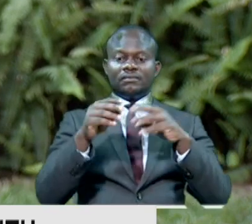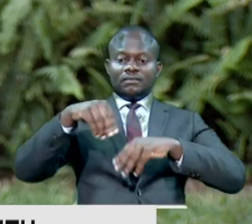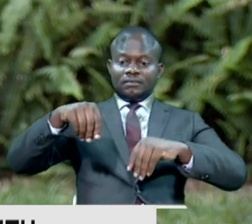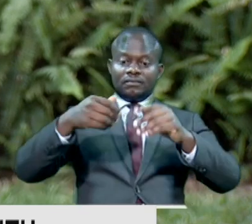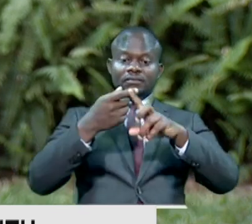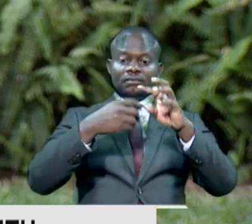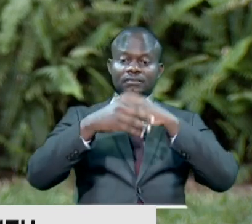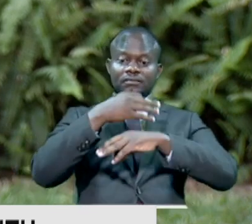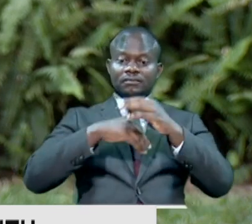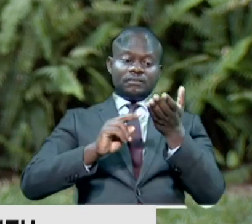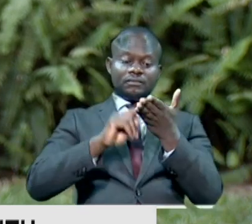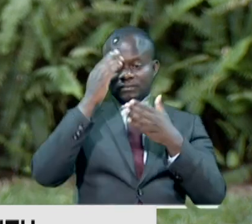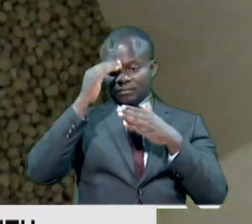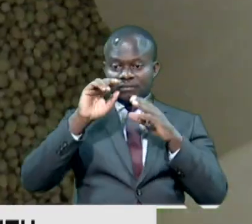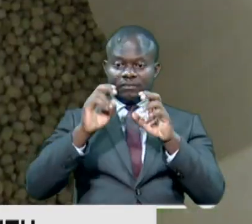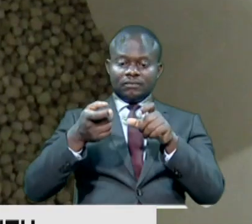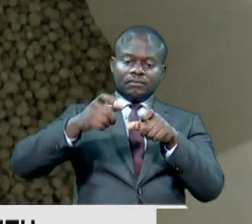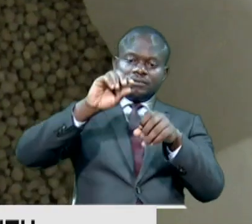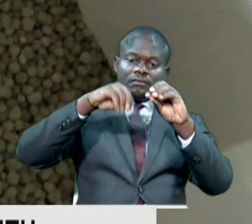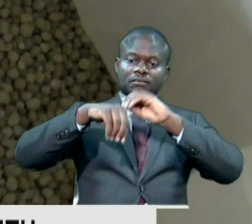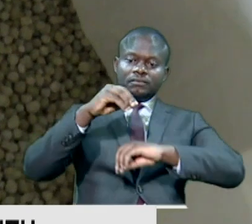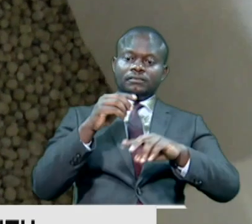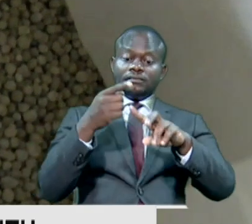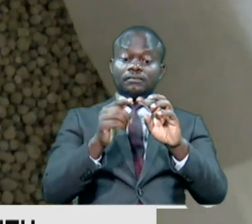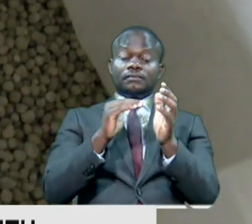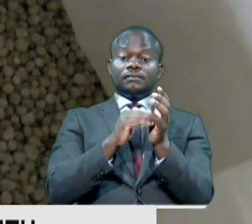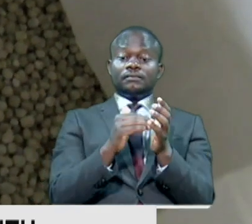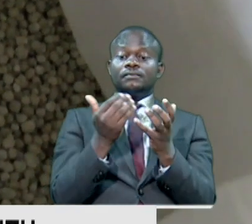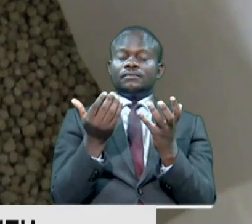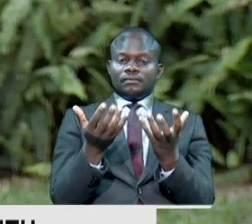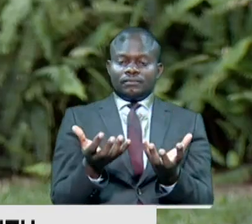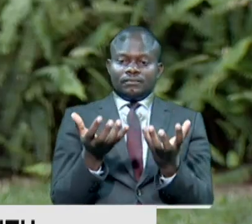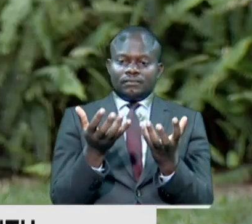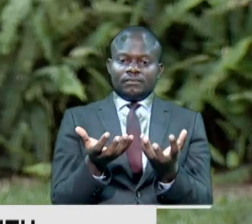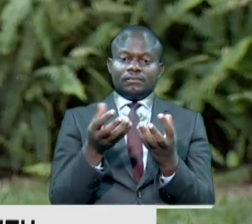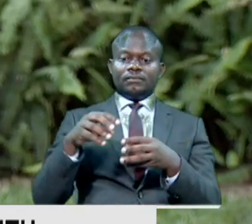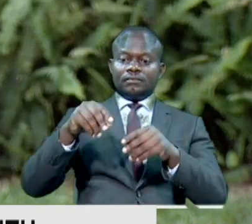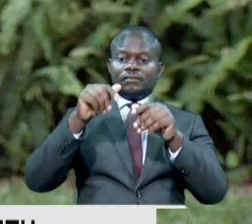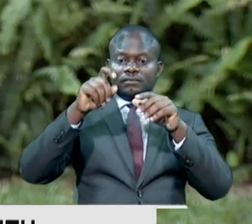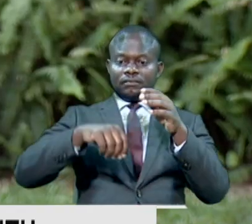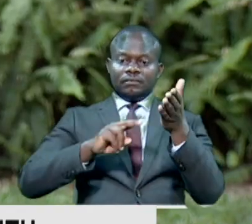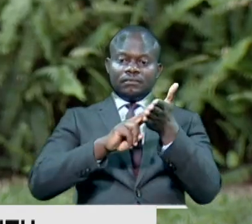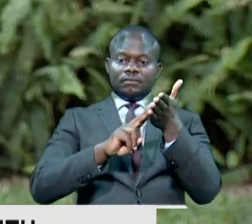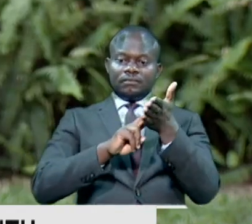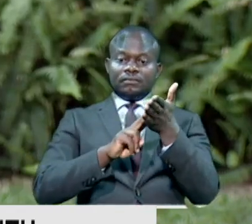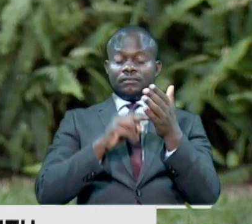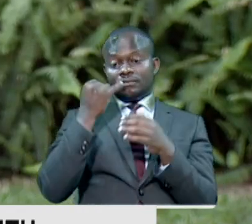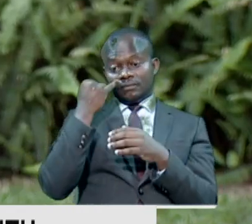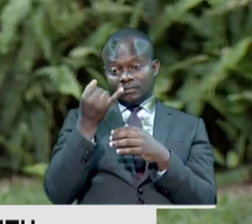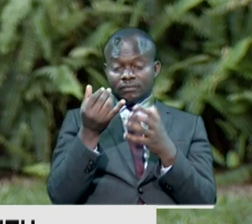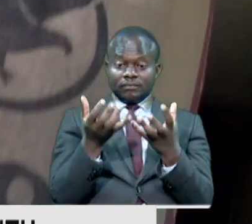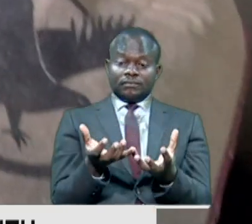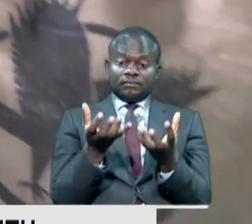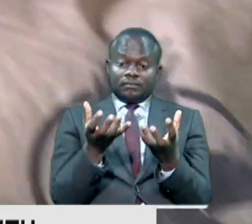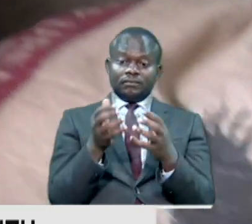ikoreshwa kugira ngo twongere umusaruro ahubwo hari ingano yagenwe y'iyo fumbire igomba gukoreshwa iyo ingano